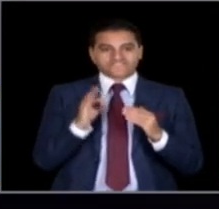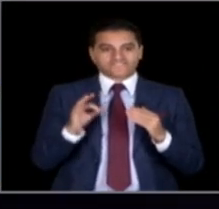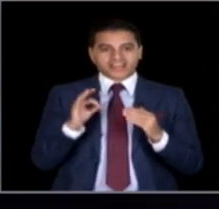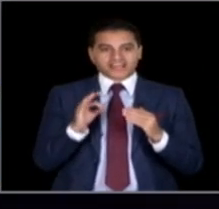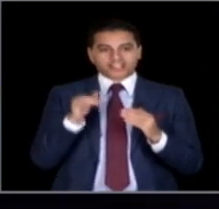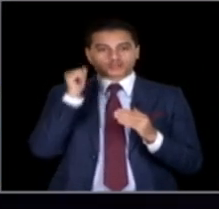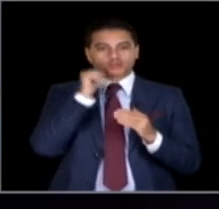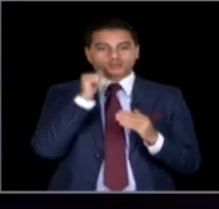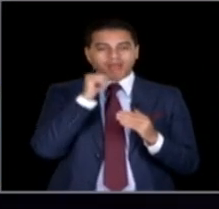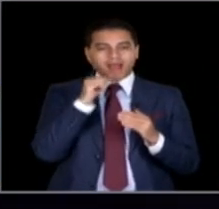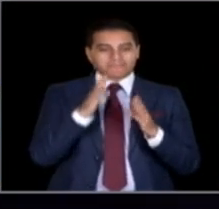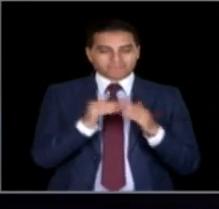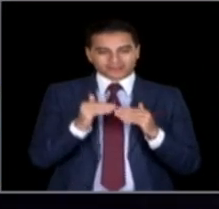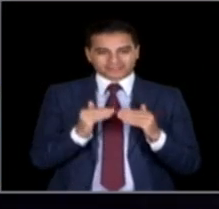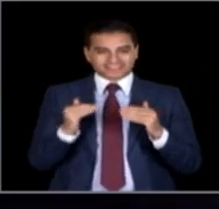دوس على البزر.